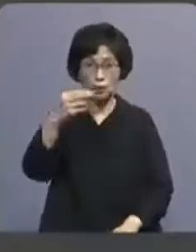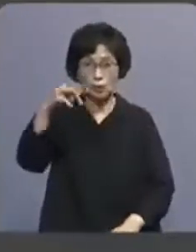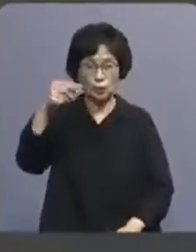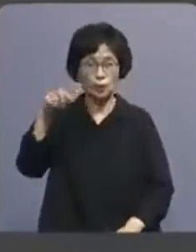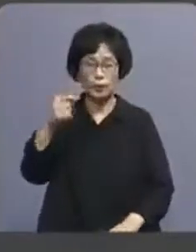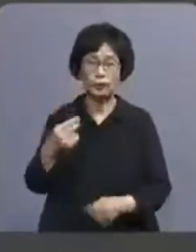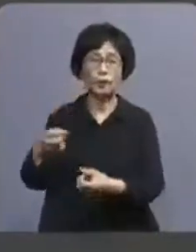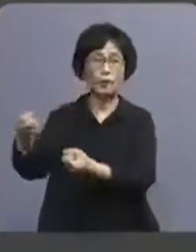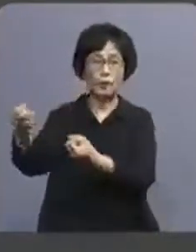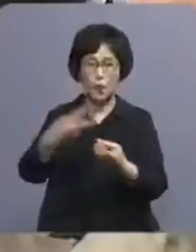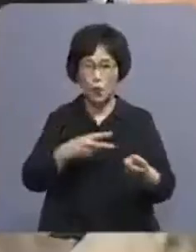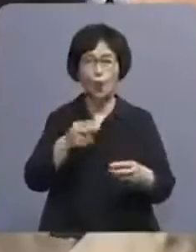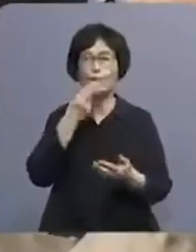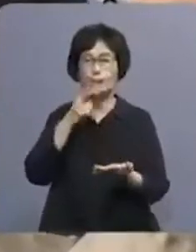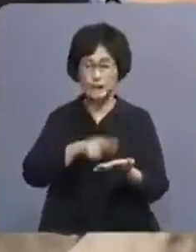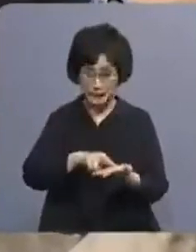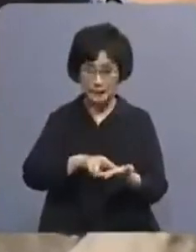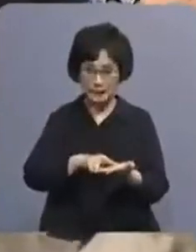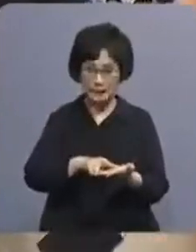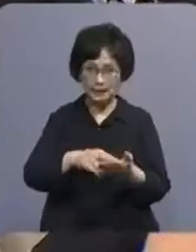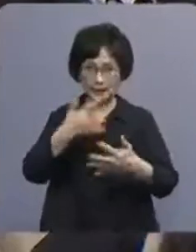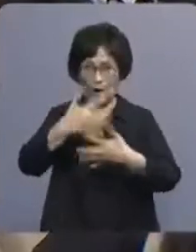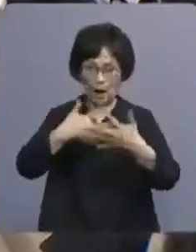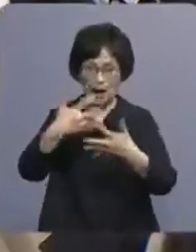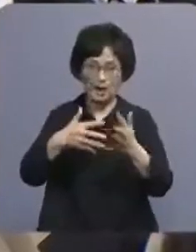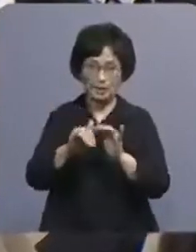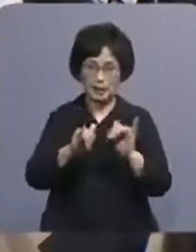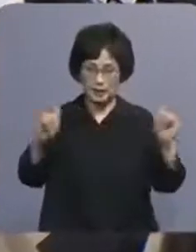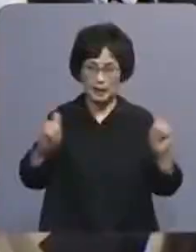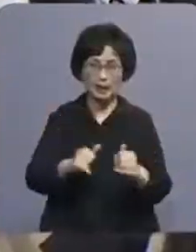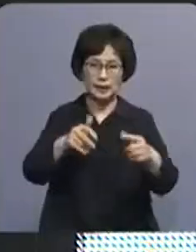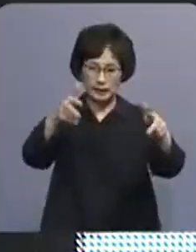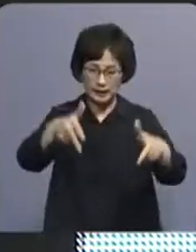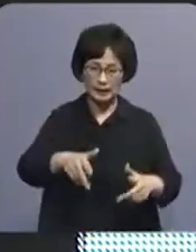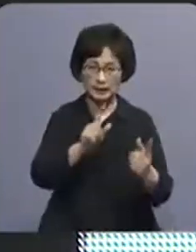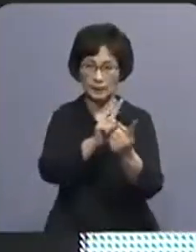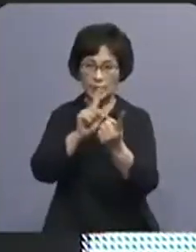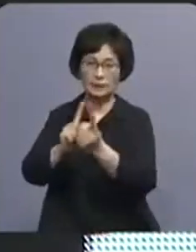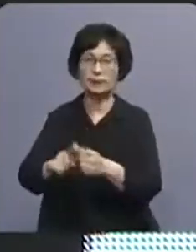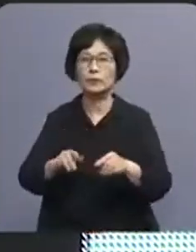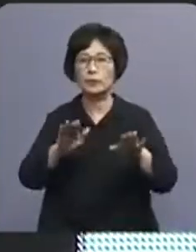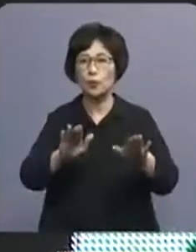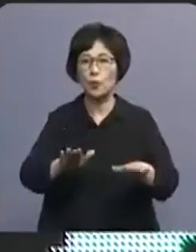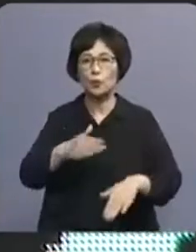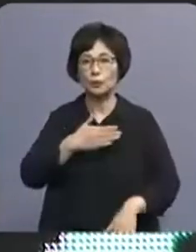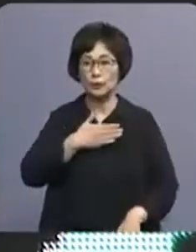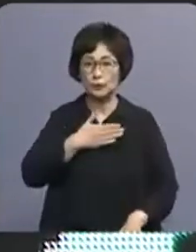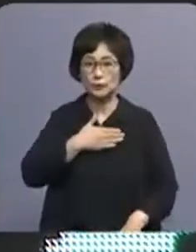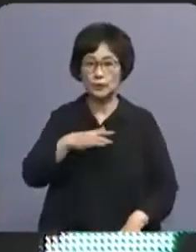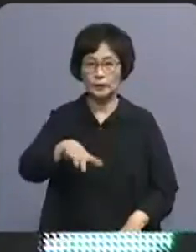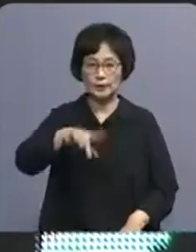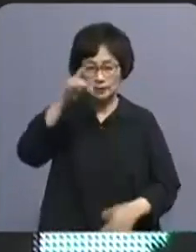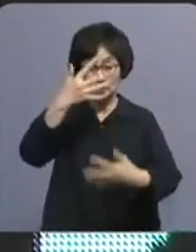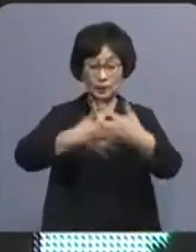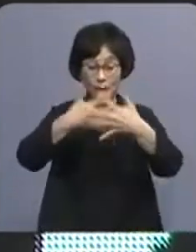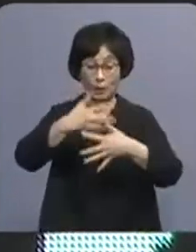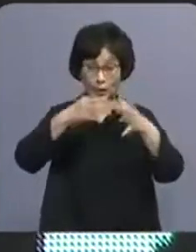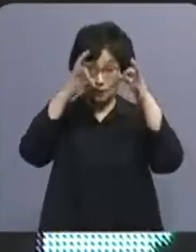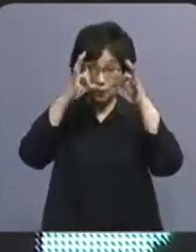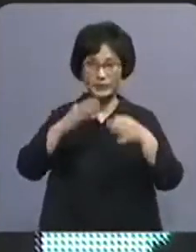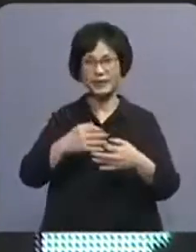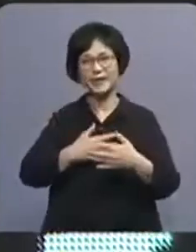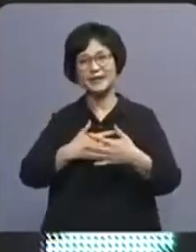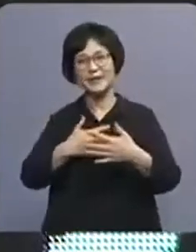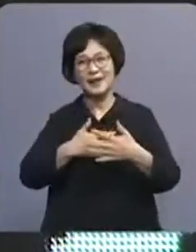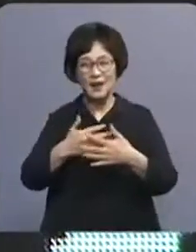배우들이 무대에 올라 관객들과 직접 만났습니다. 오늘 저도 첫 상영을 보는데 이